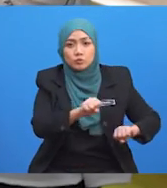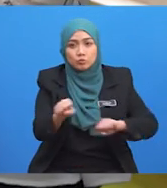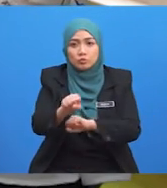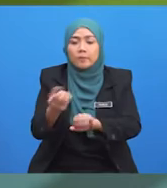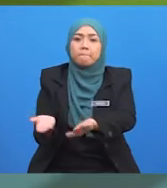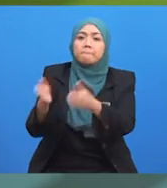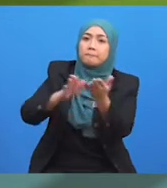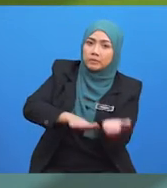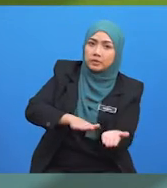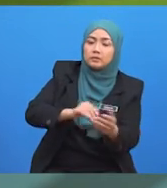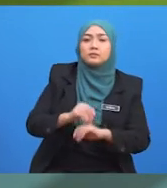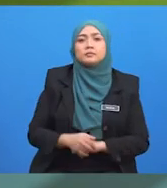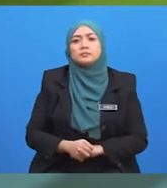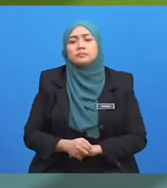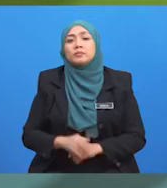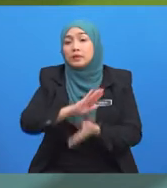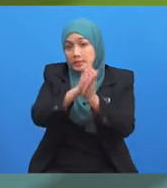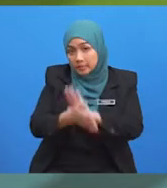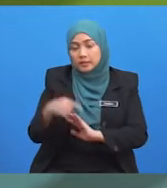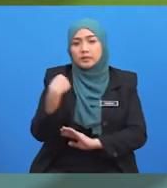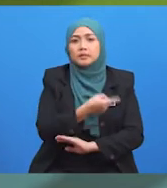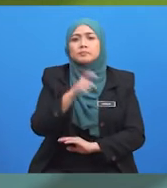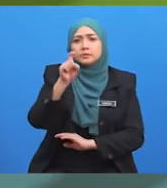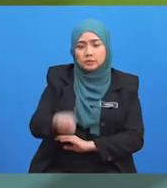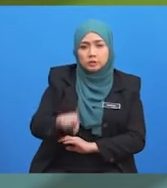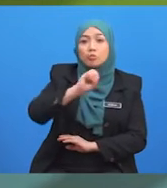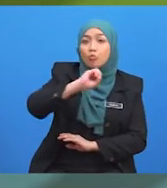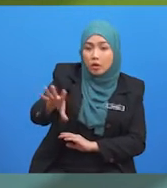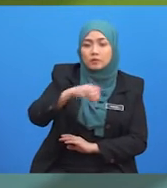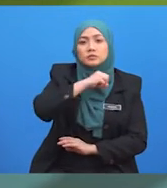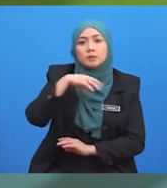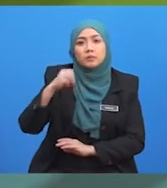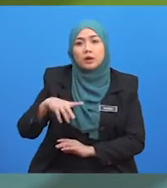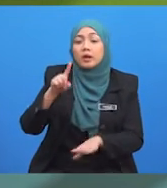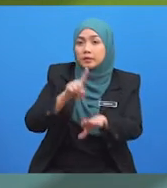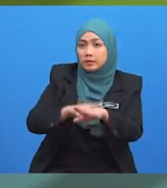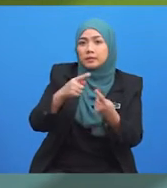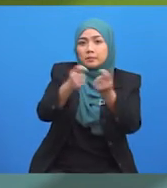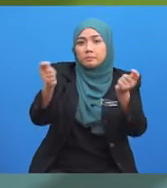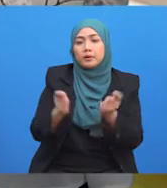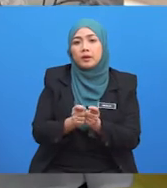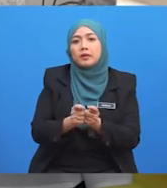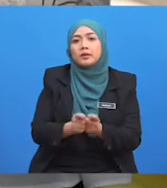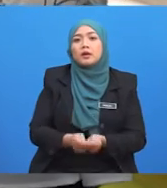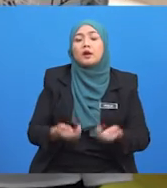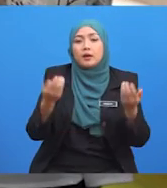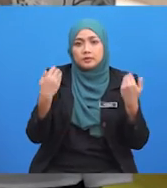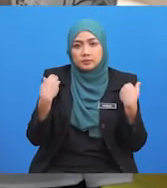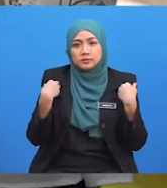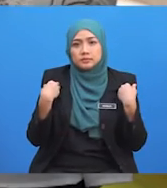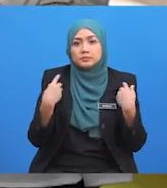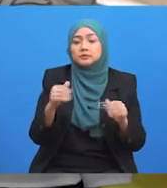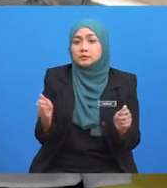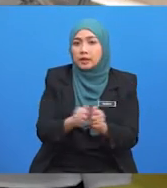Siva. Maka kita haruslah membuang sampah di tempat yang disediakan untuk